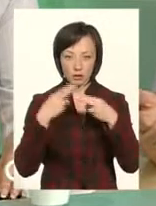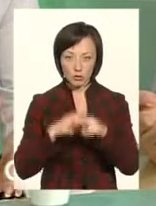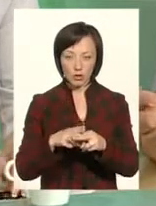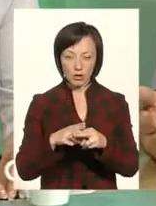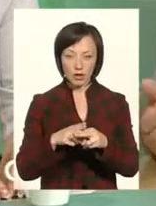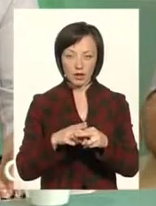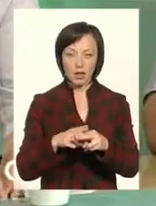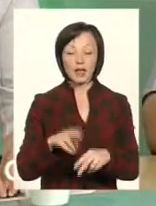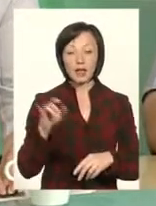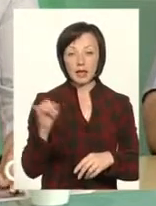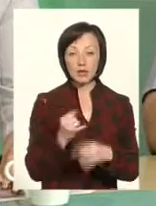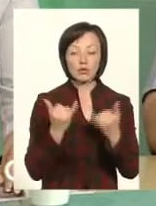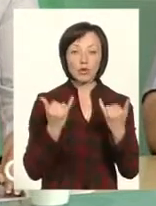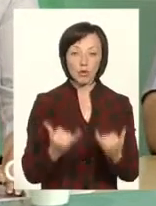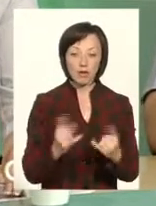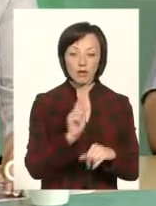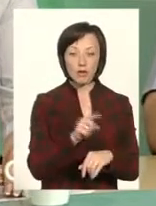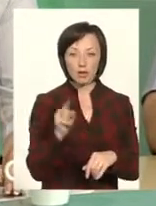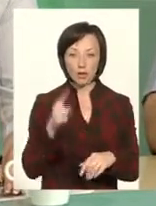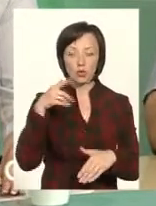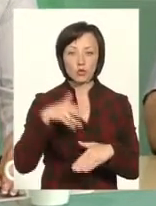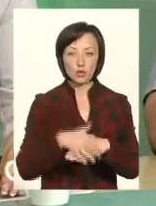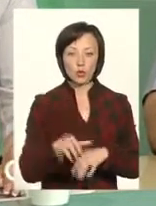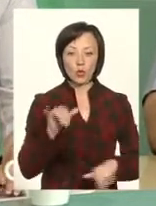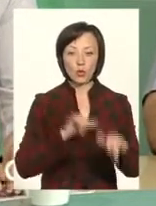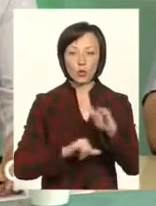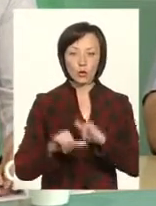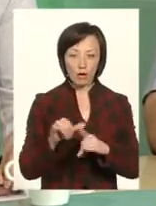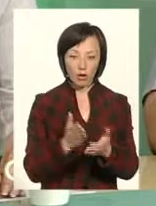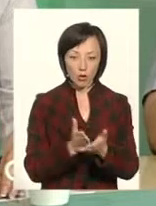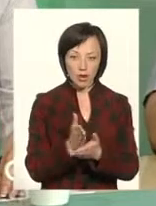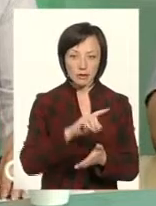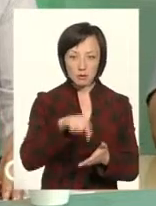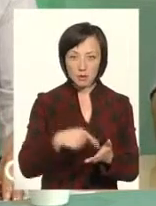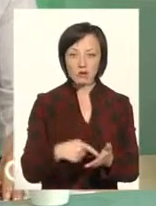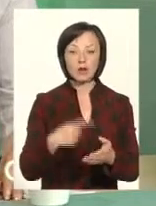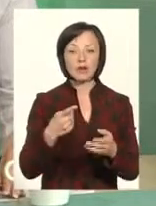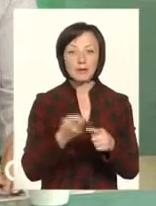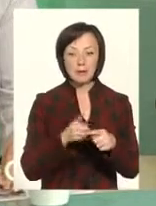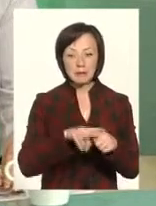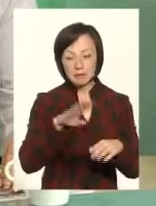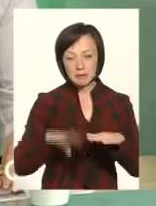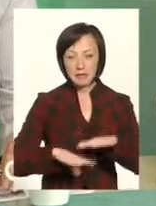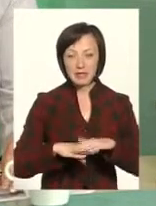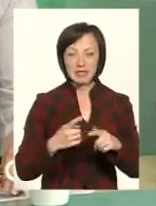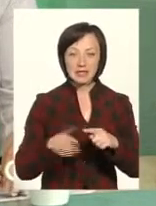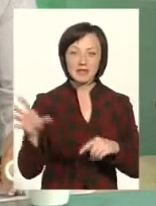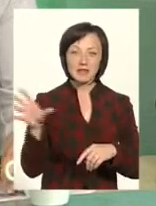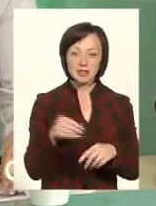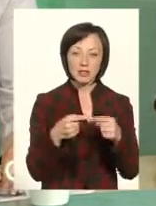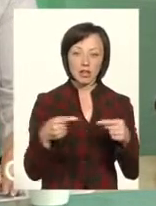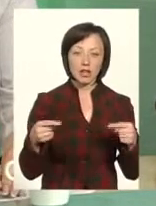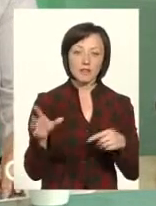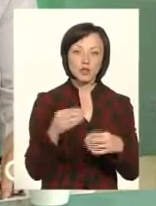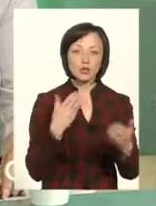IT-технологій. Так? І сьогодні вони розуміють, куди йде місто. Сьогодні вони під ці всі речі, то є все,